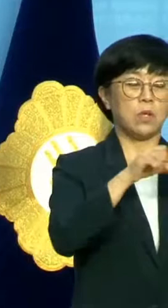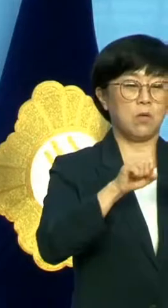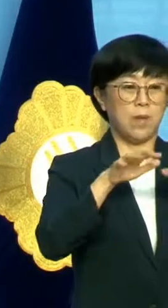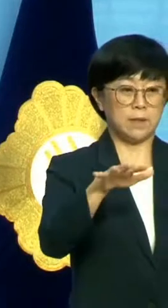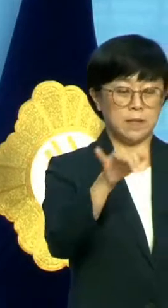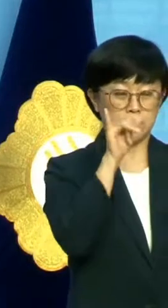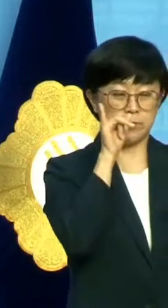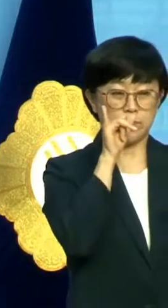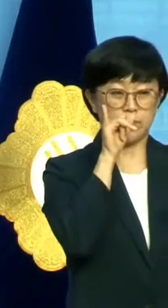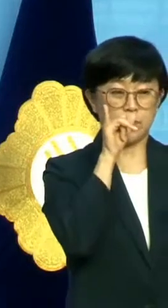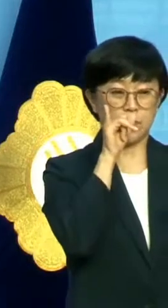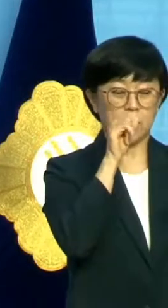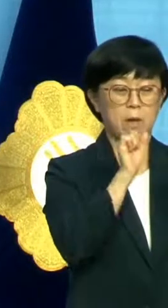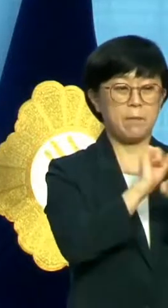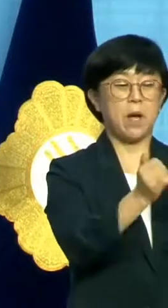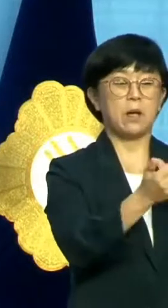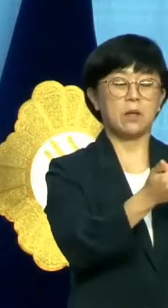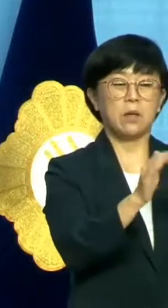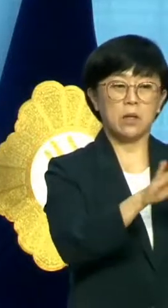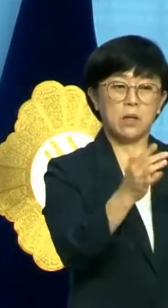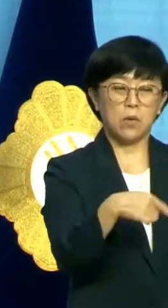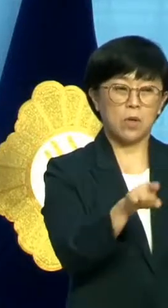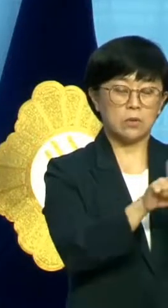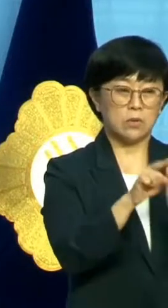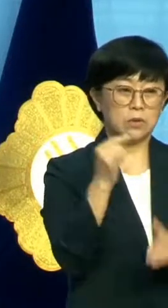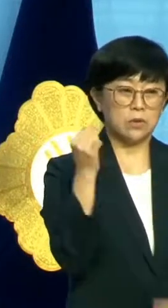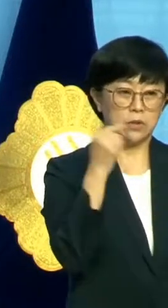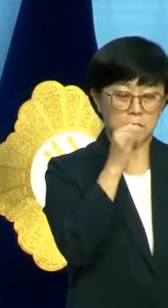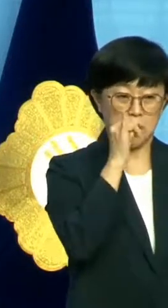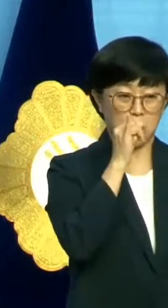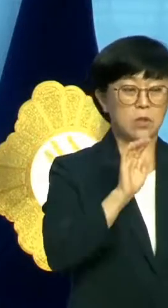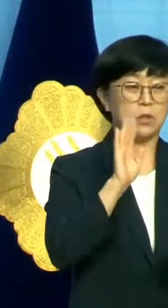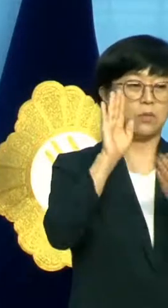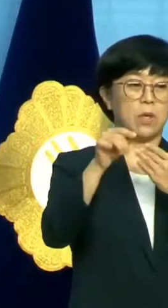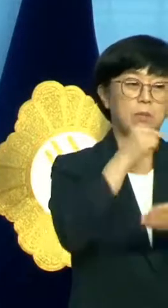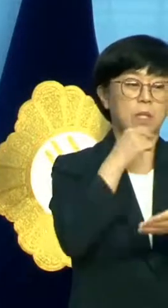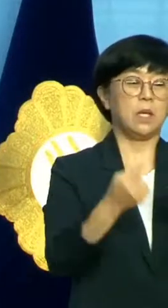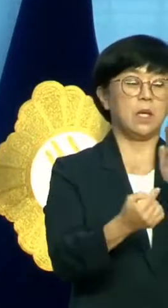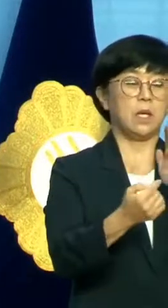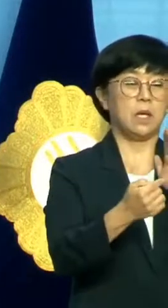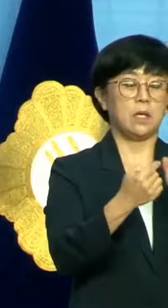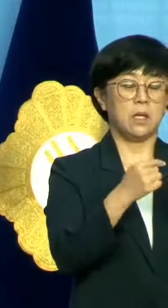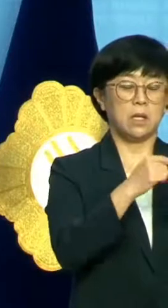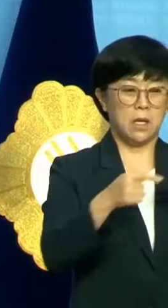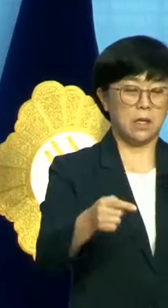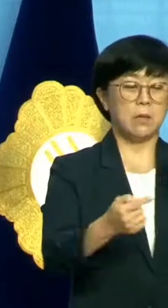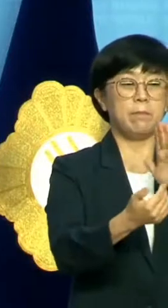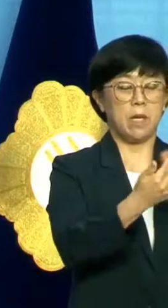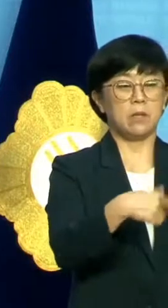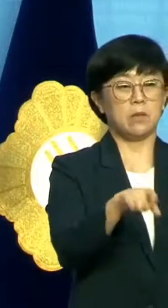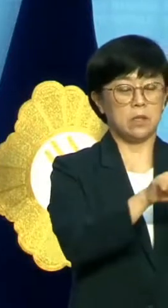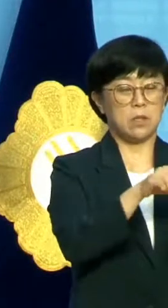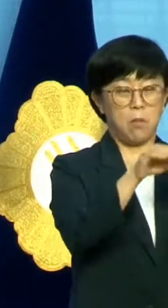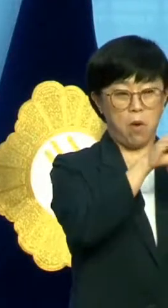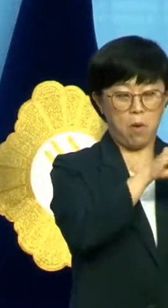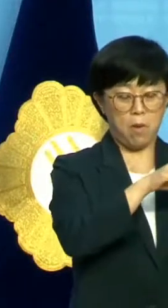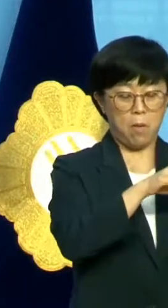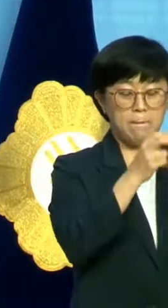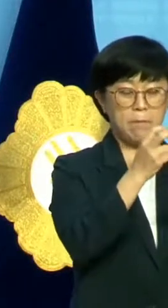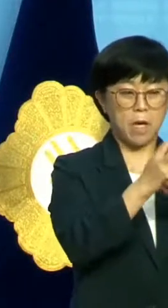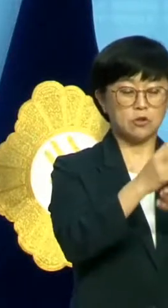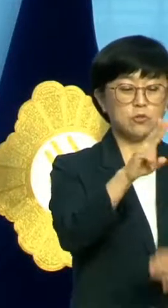따라서 방역대책 을 강화하고 후속 피해 방지 조치를 내용으로 하는 법안이 25건 2발이